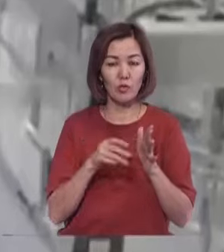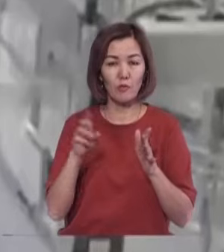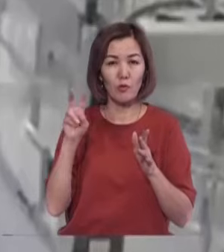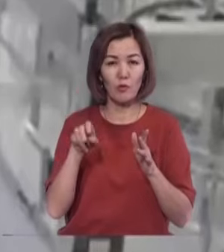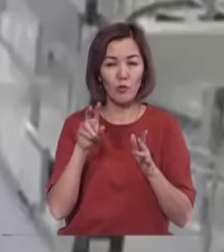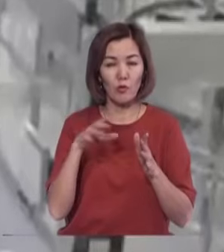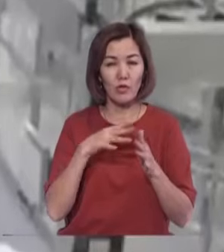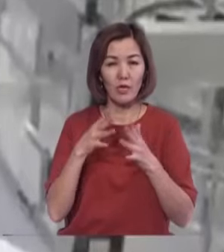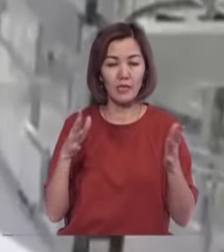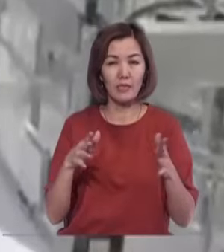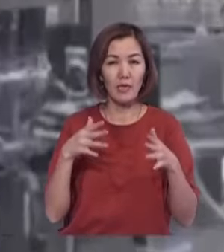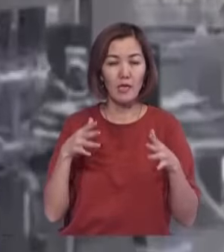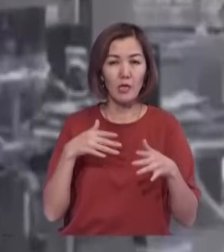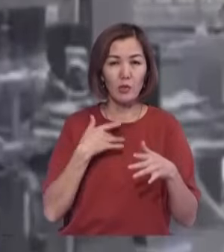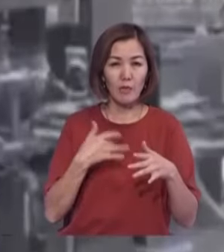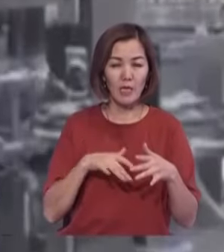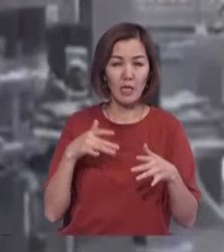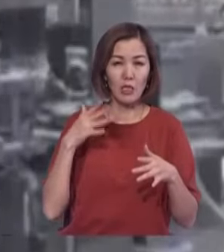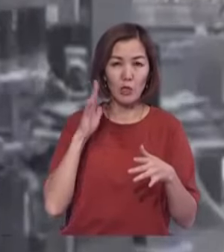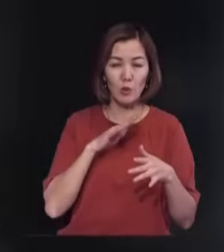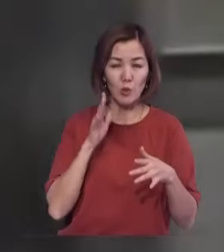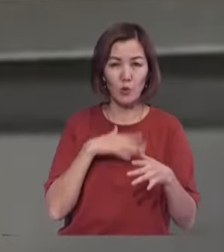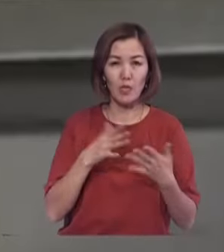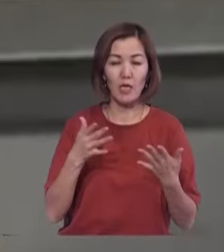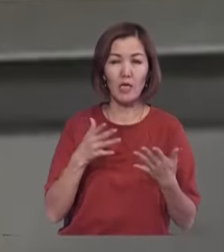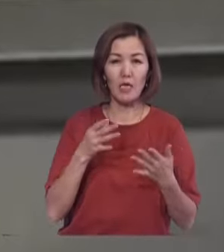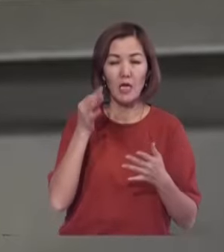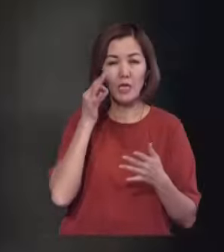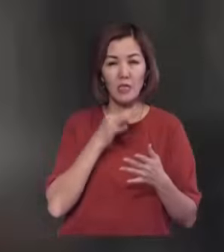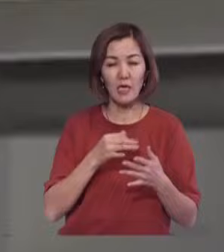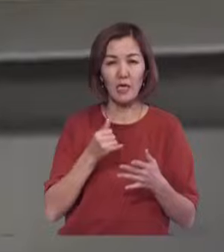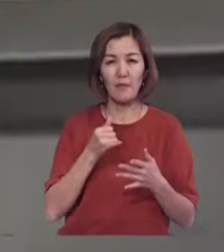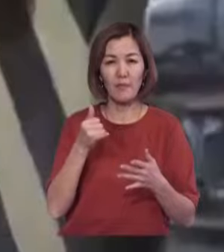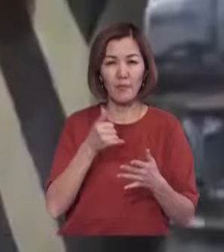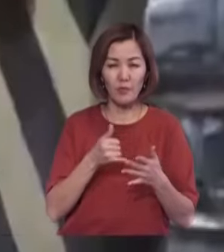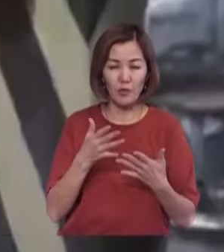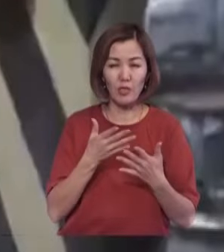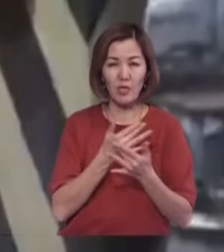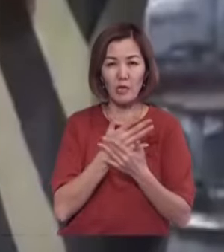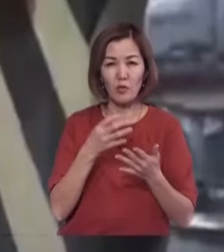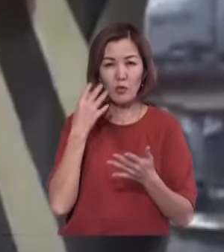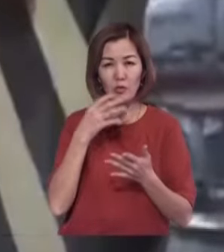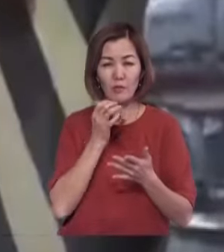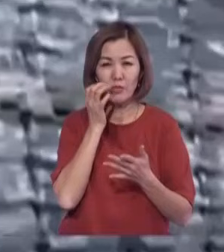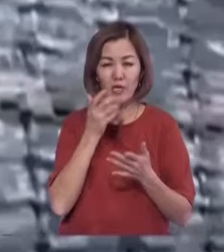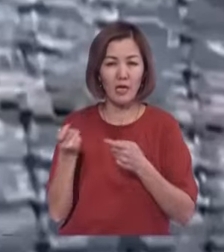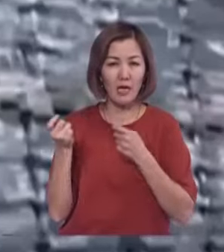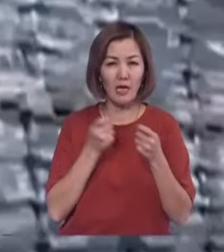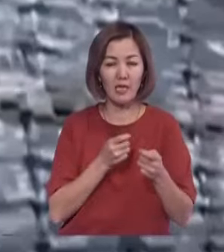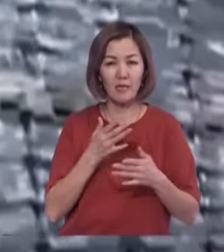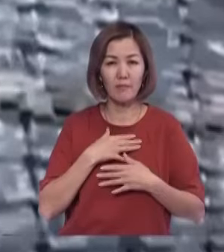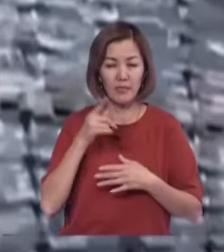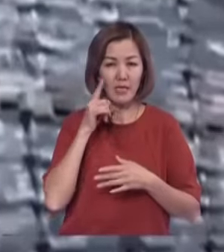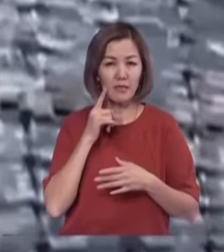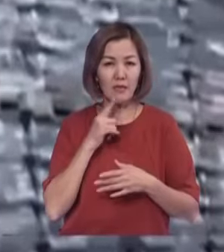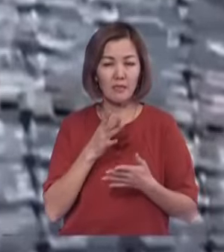Грузия Қазақстанға минерал сулар, газдалған сусындар, шарап, дәрі, жаңғақ, жеміс әкеледі. Ал біздің еліміз мұнай өнімдері, қара металл